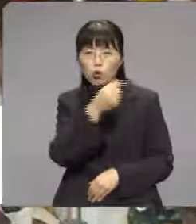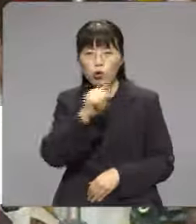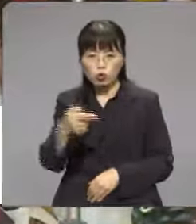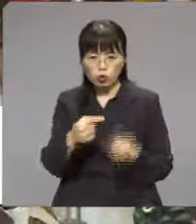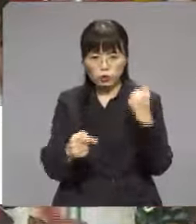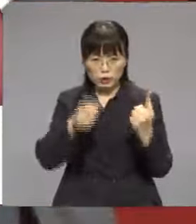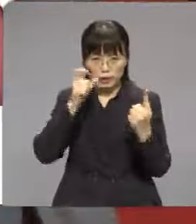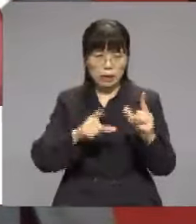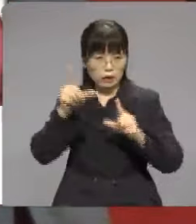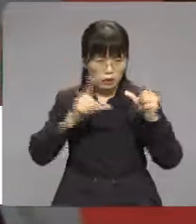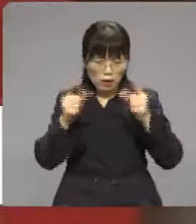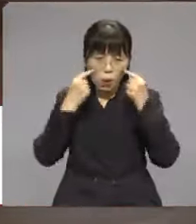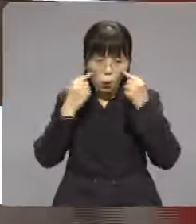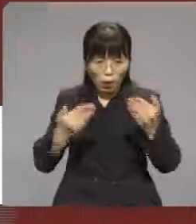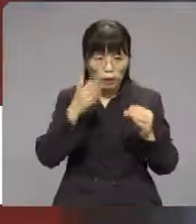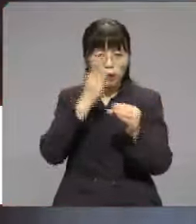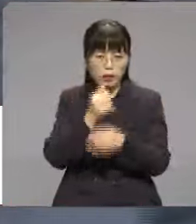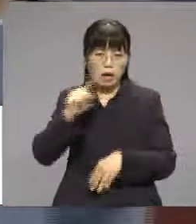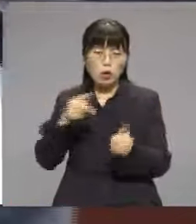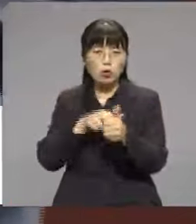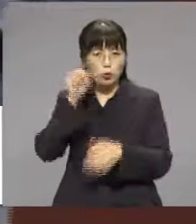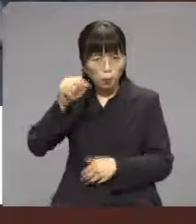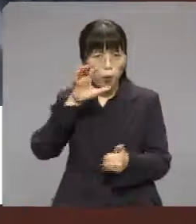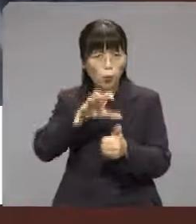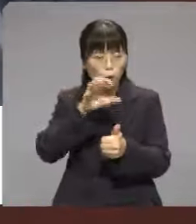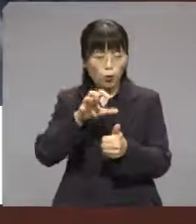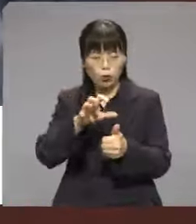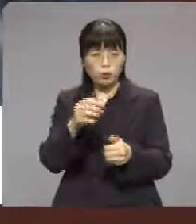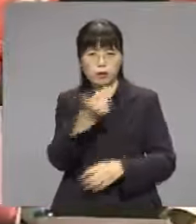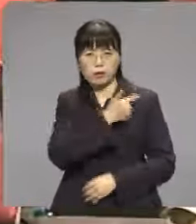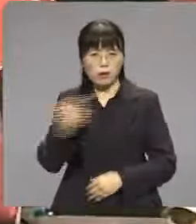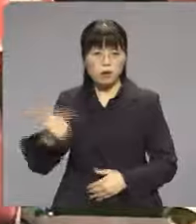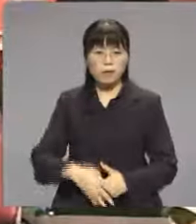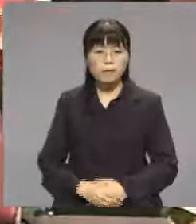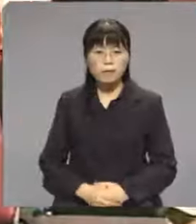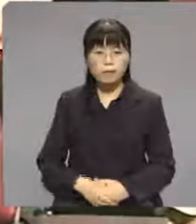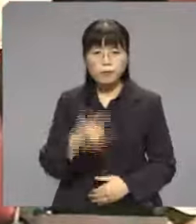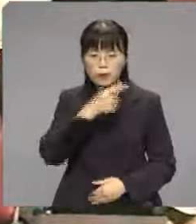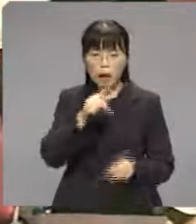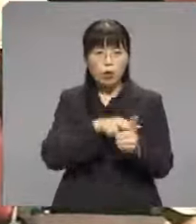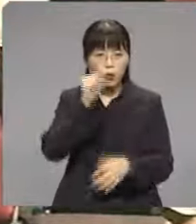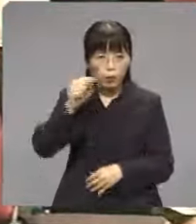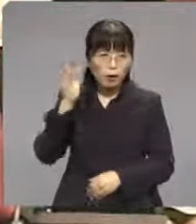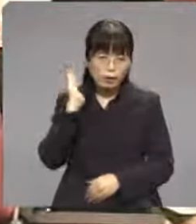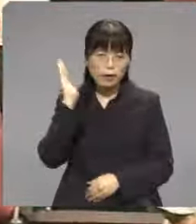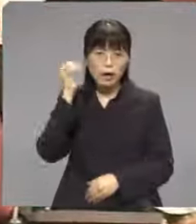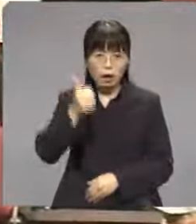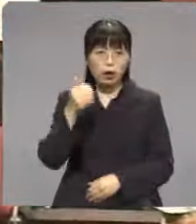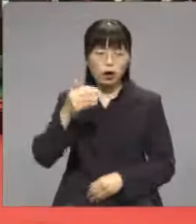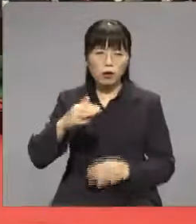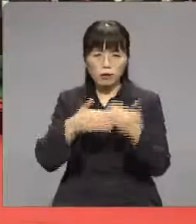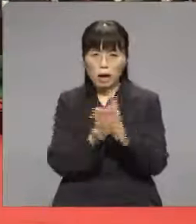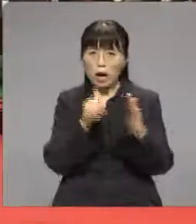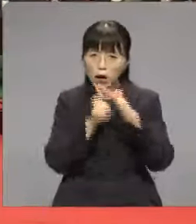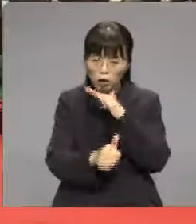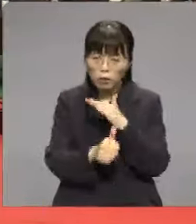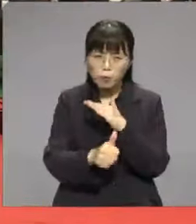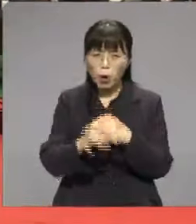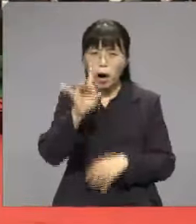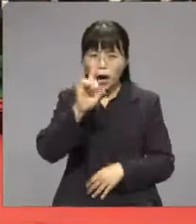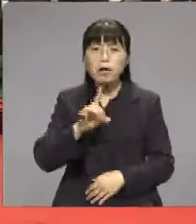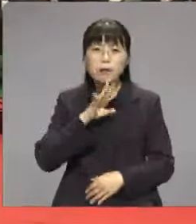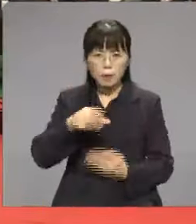뚜렷한 가운데 후보들은 한 후보를 향한 공세 수위를 높였습니다. 나경원 후보는 대권과 당권 중 하나만 선택하라며